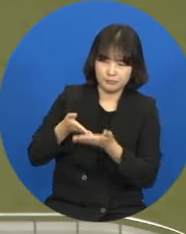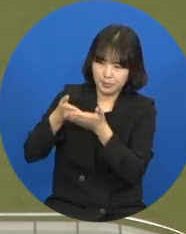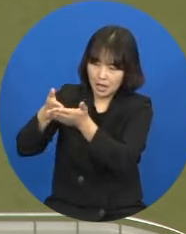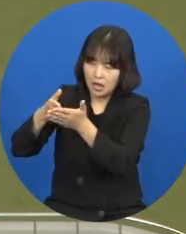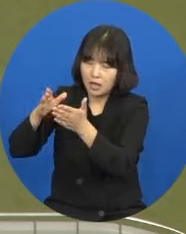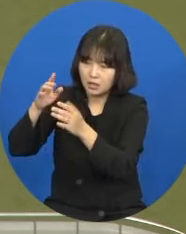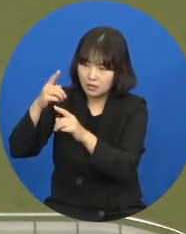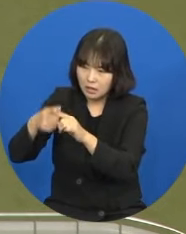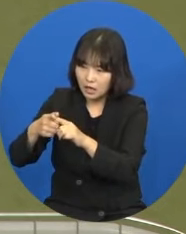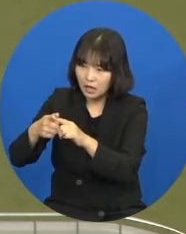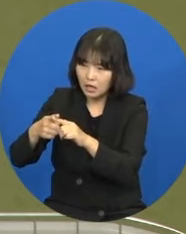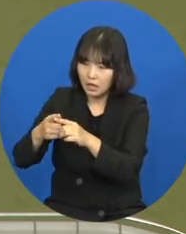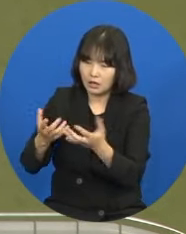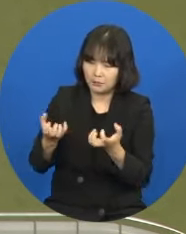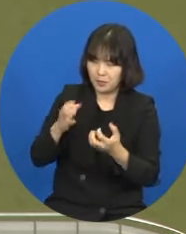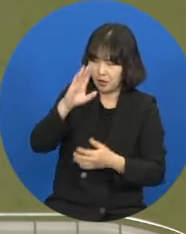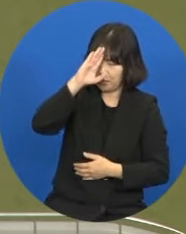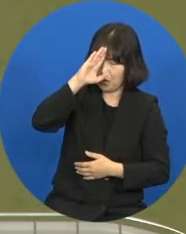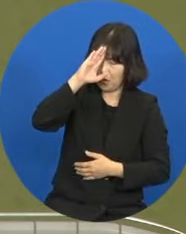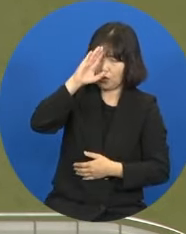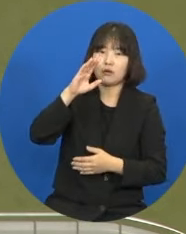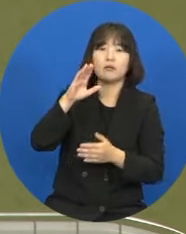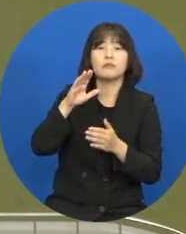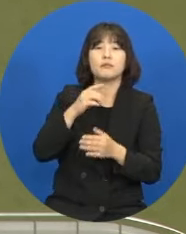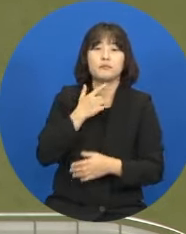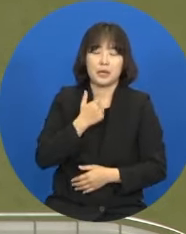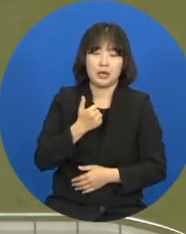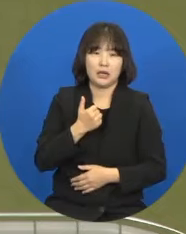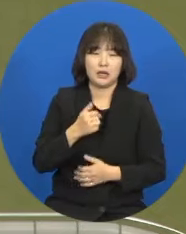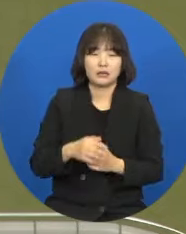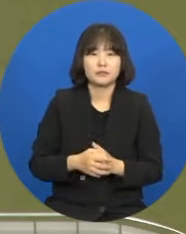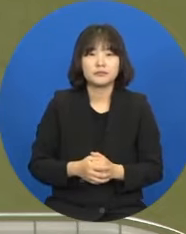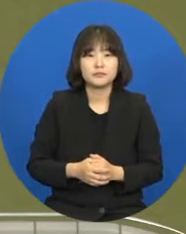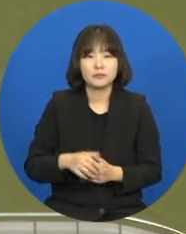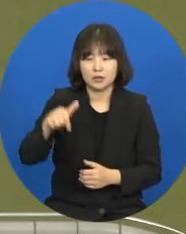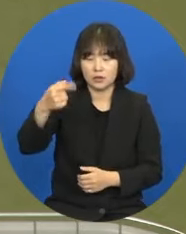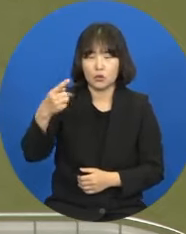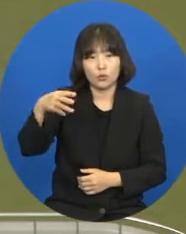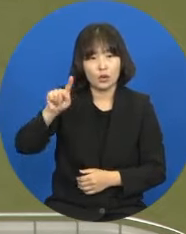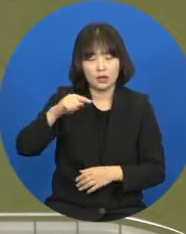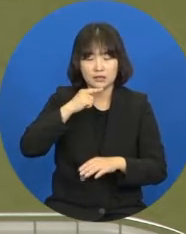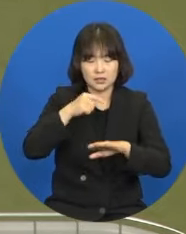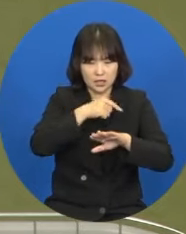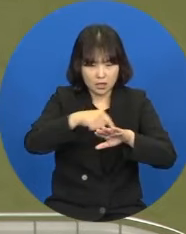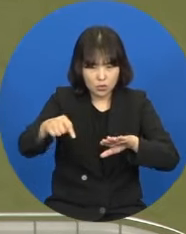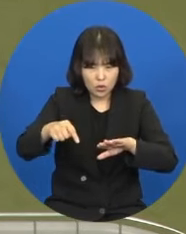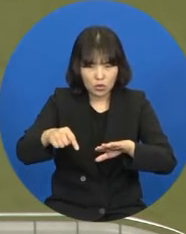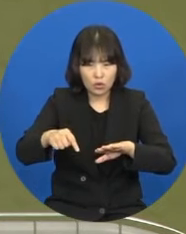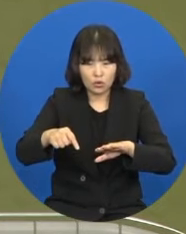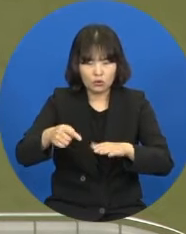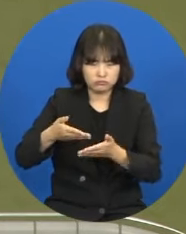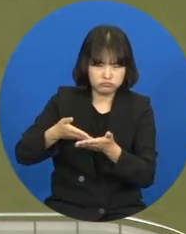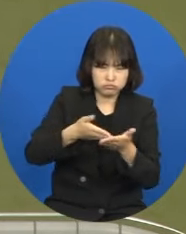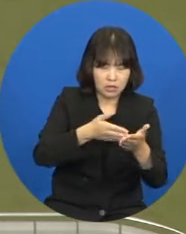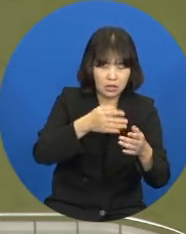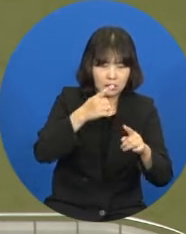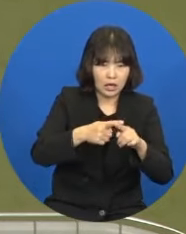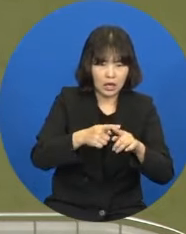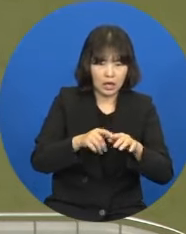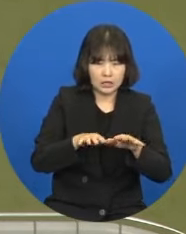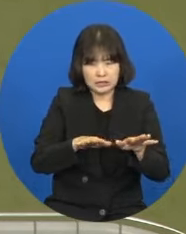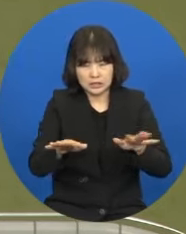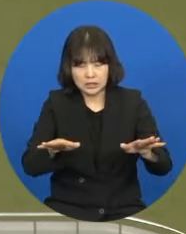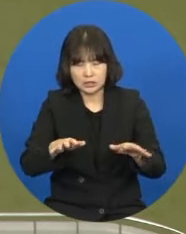병에 걸리죠 고라 자손들이 반기를 들었다가 지진이 죽습니다 내가